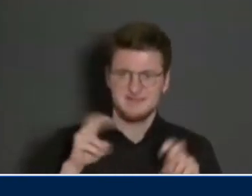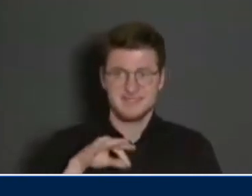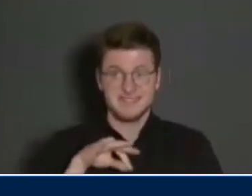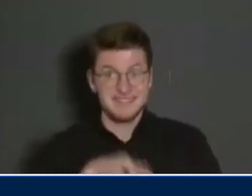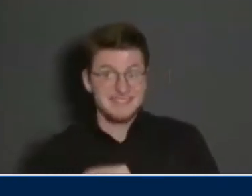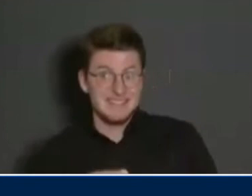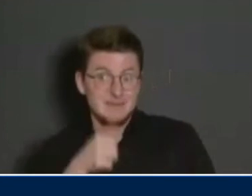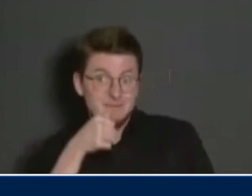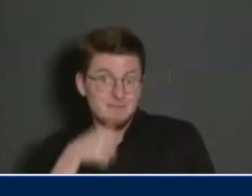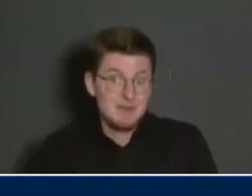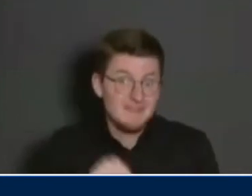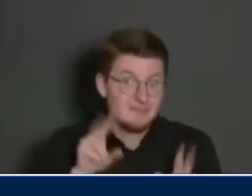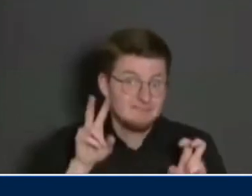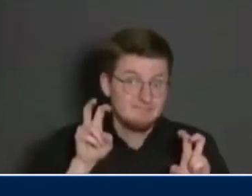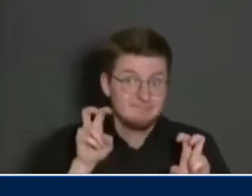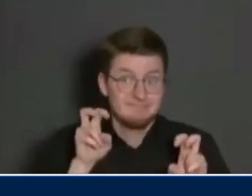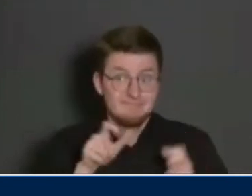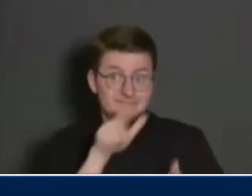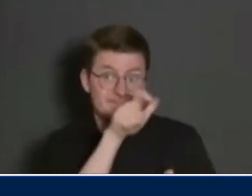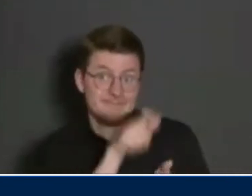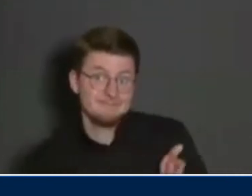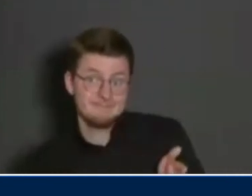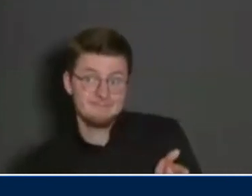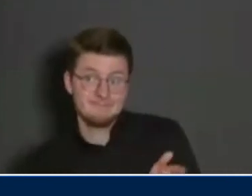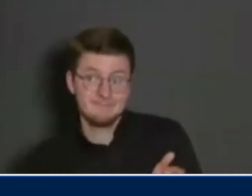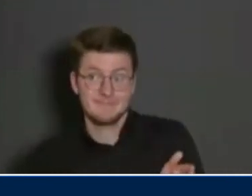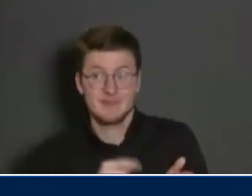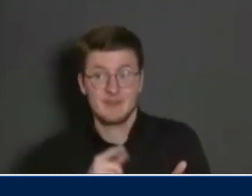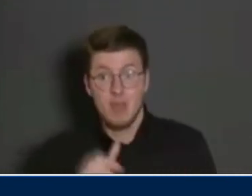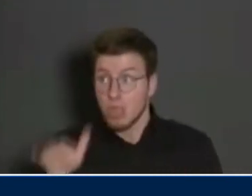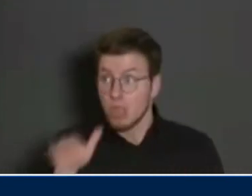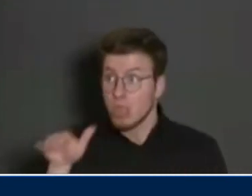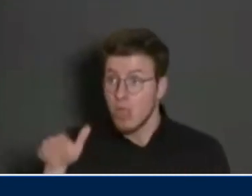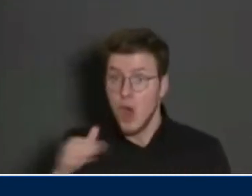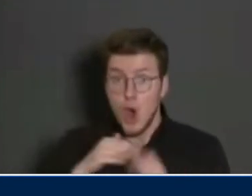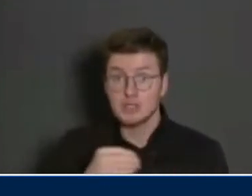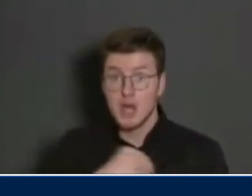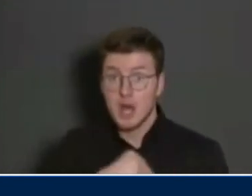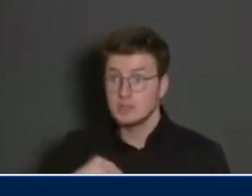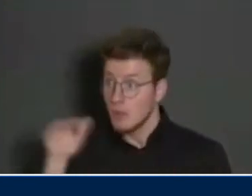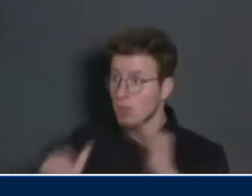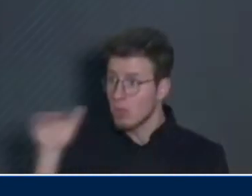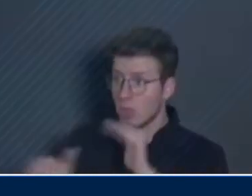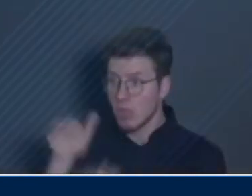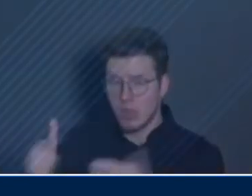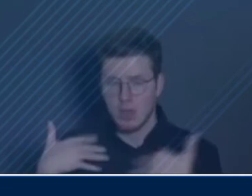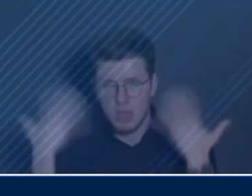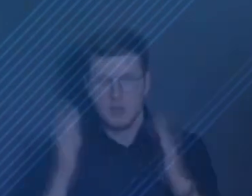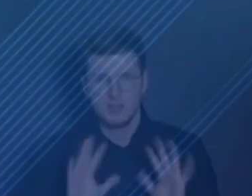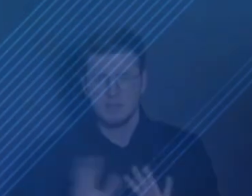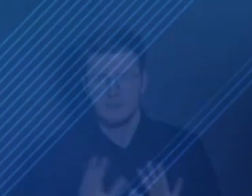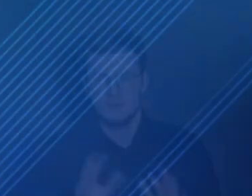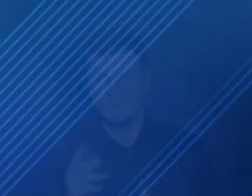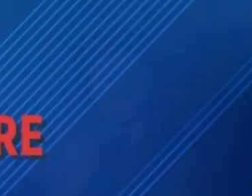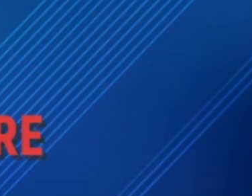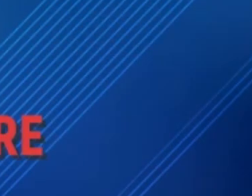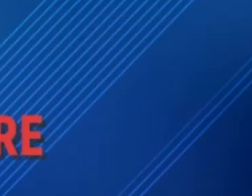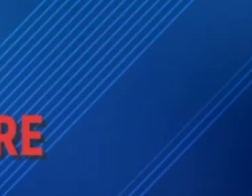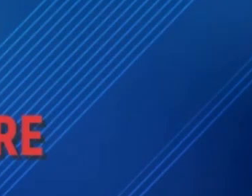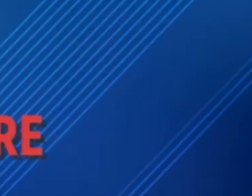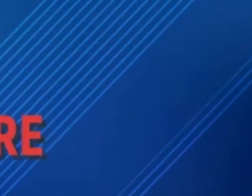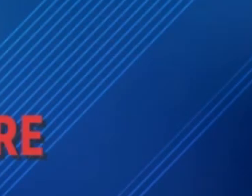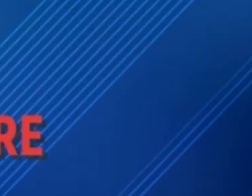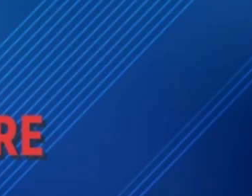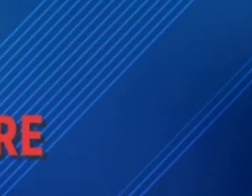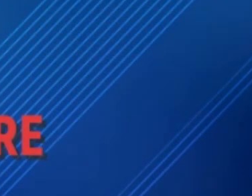bijzondere omstandigheid de huisarts niet moeten lastigvallen. Daarover is deze namiddag het overleg opgestart met de sociale partners. En we nemen nog